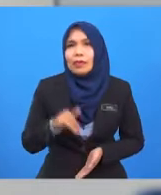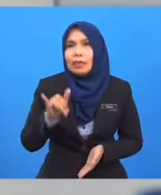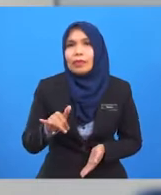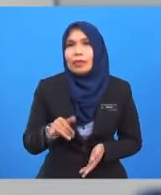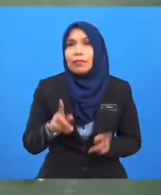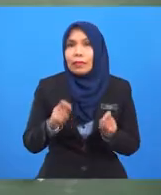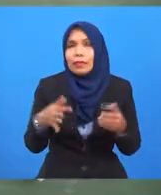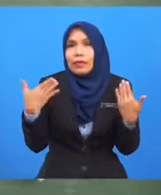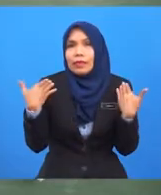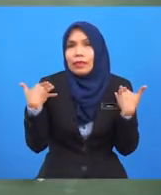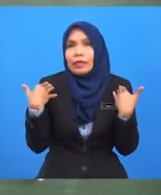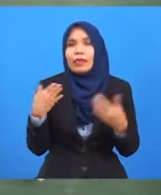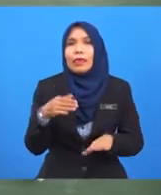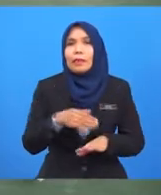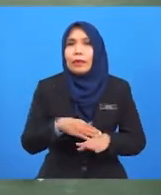kamu cipta?